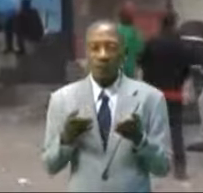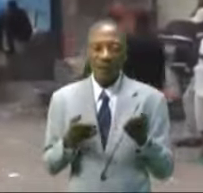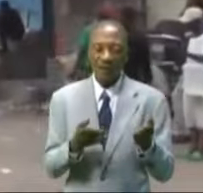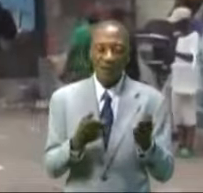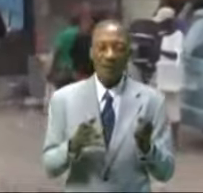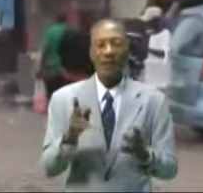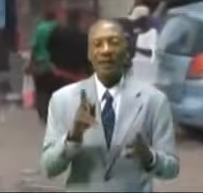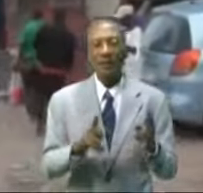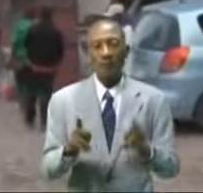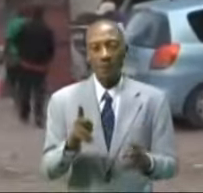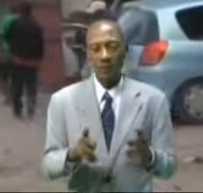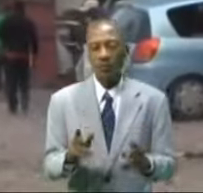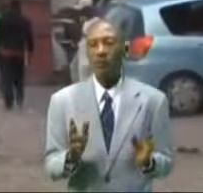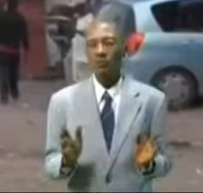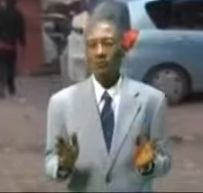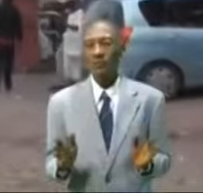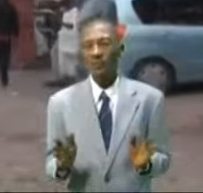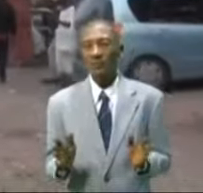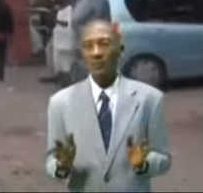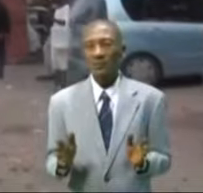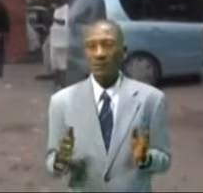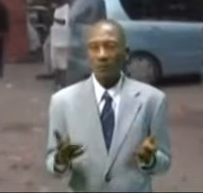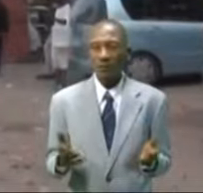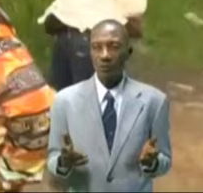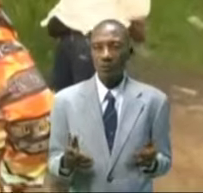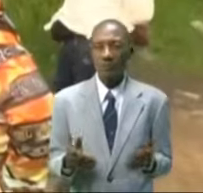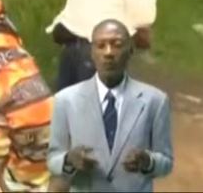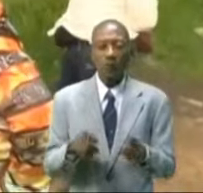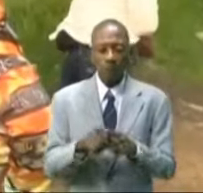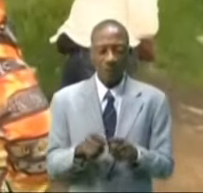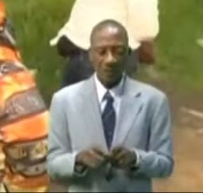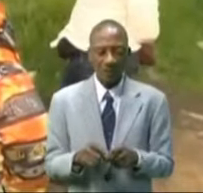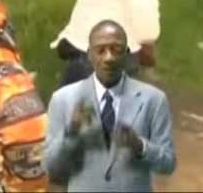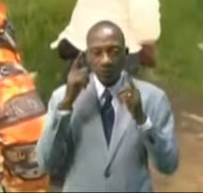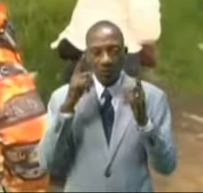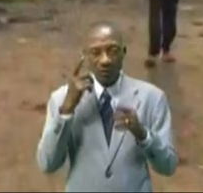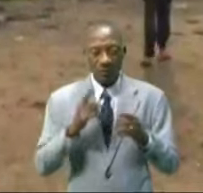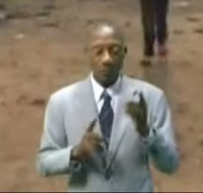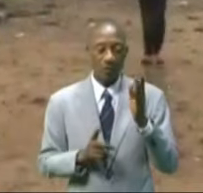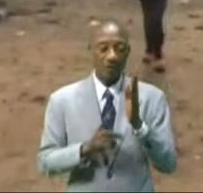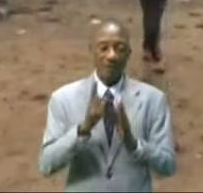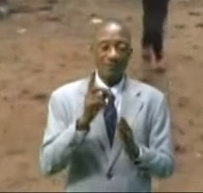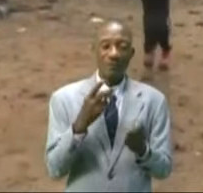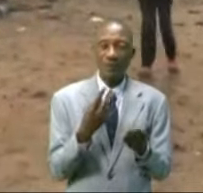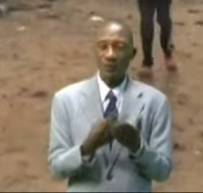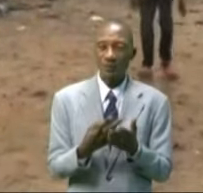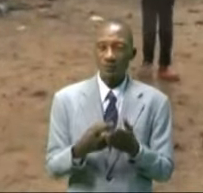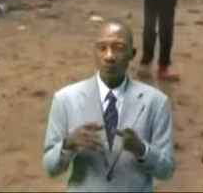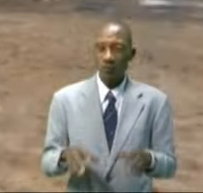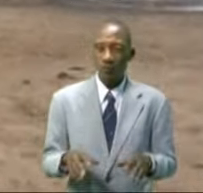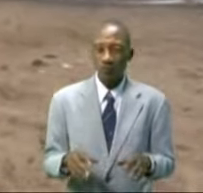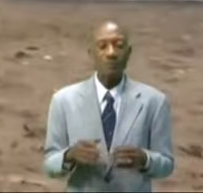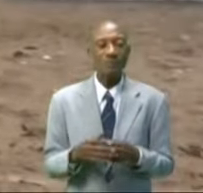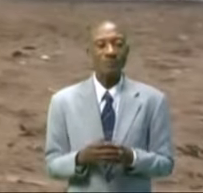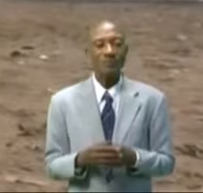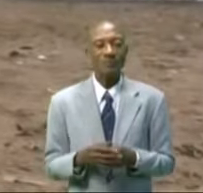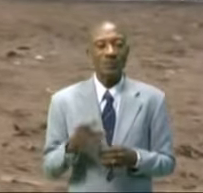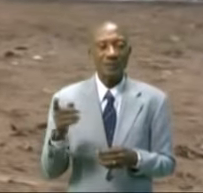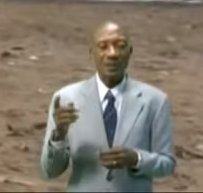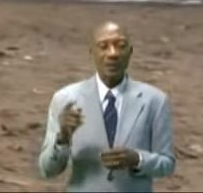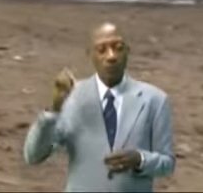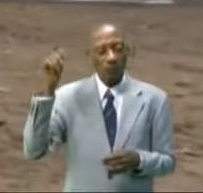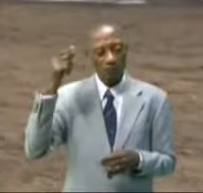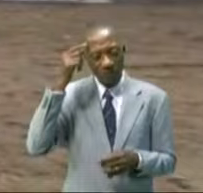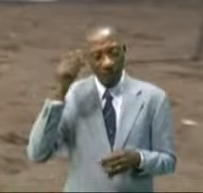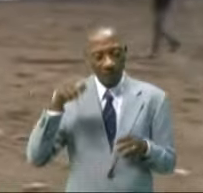contribuer à la pratique rationnelle du sport dès le bas âge, le gouvernement de la République a résolu de construire des infrastructures